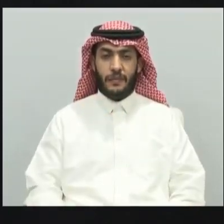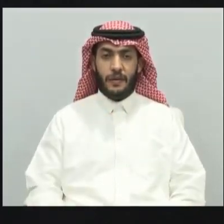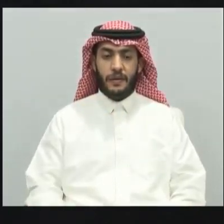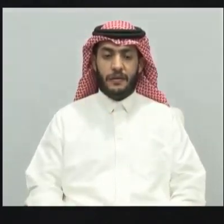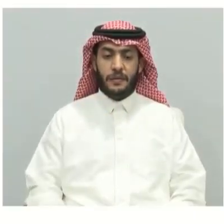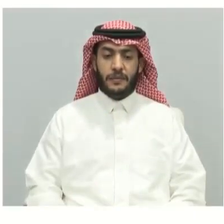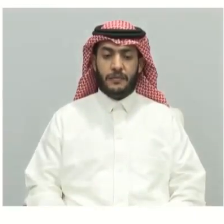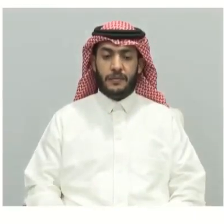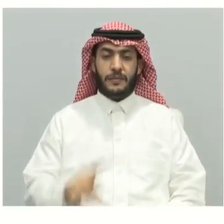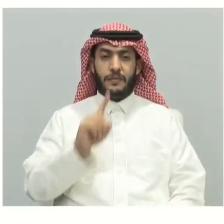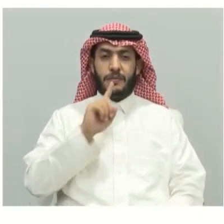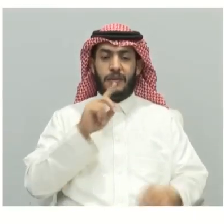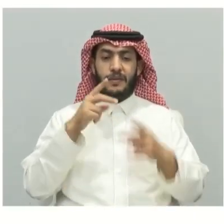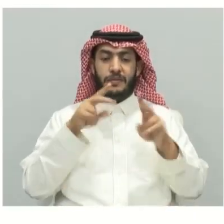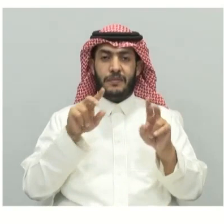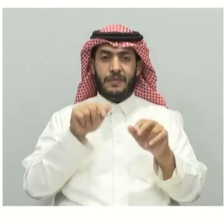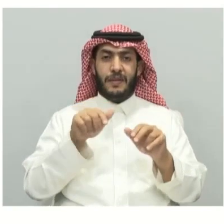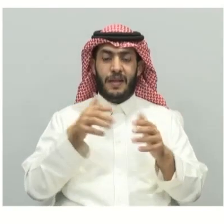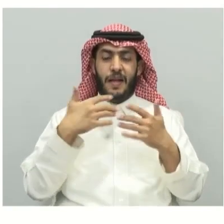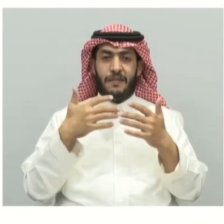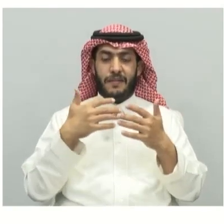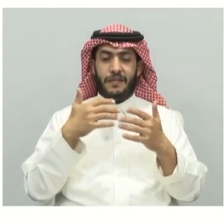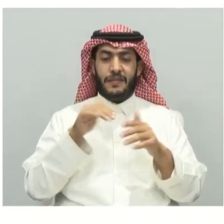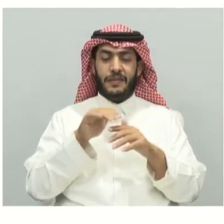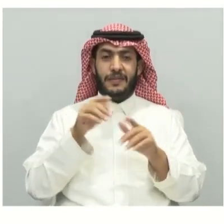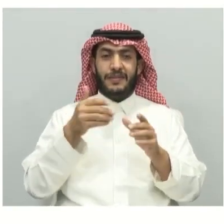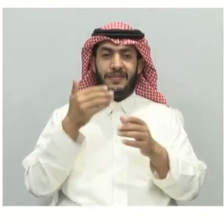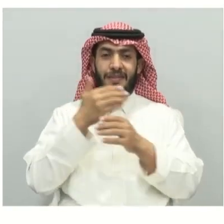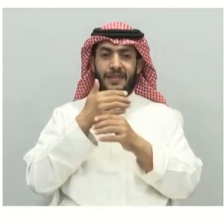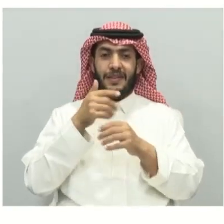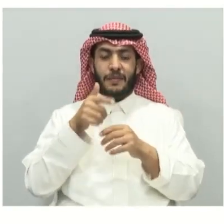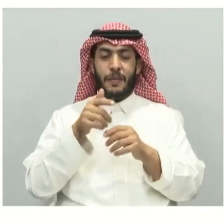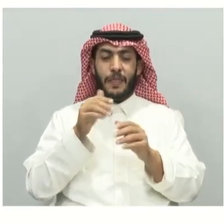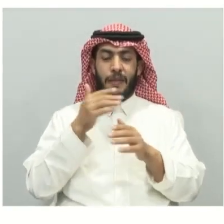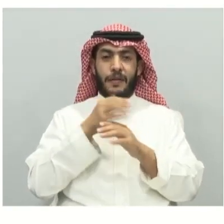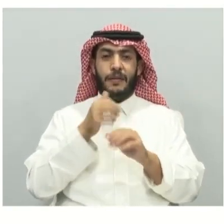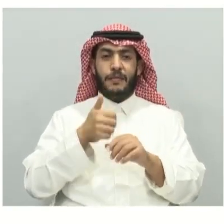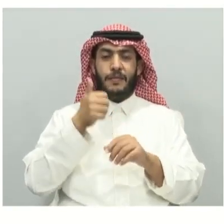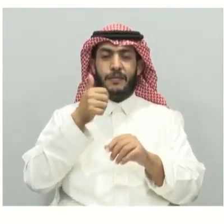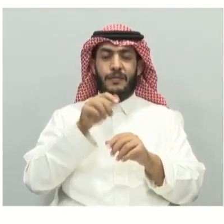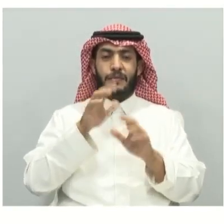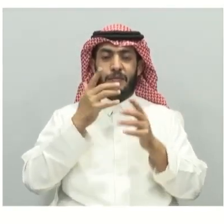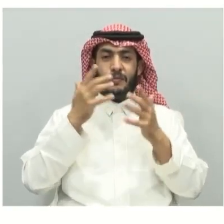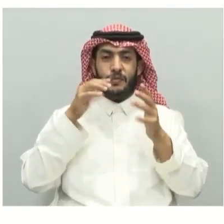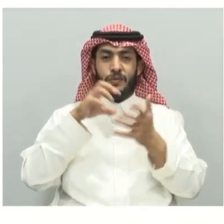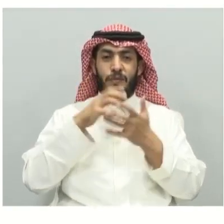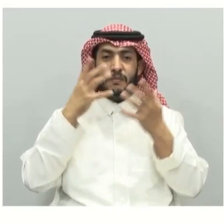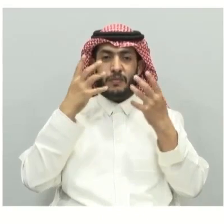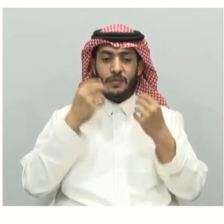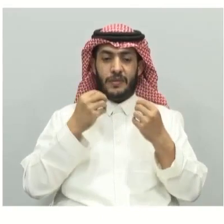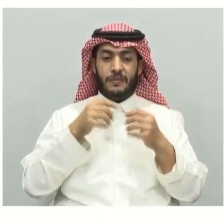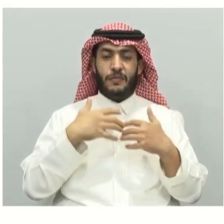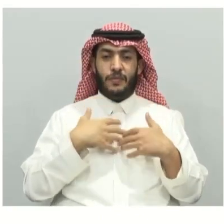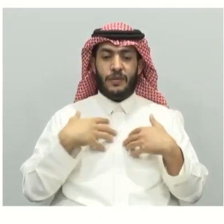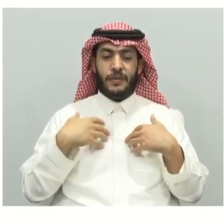درسنا هذا على بركه الله بهذه التوطيه وهذا المدخل الذي ندخل من خلاله الى جو درسنا